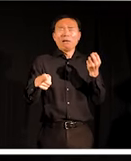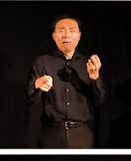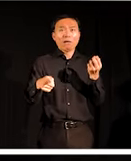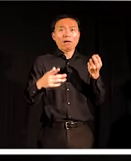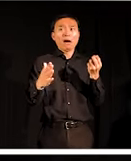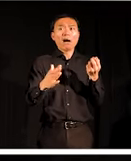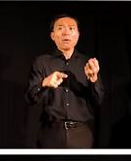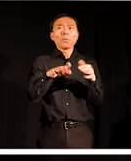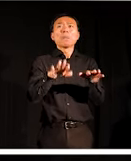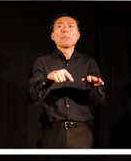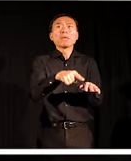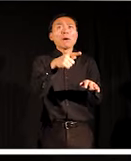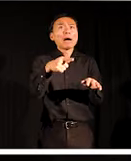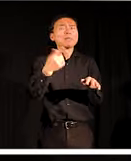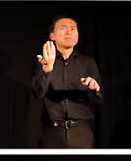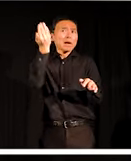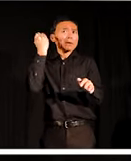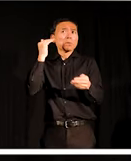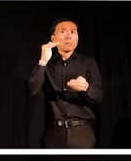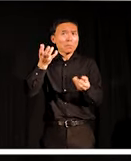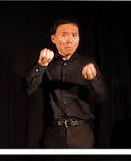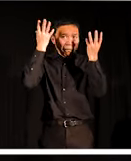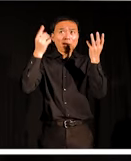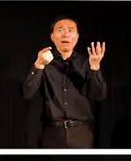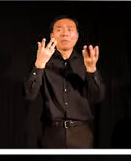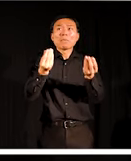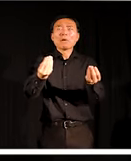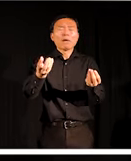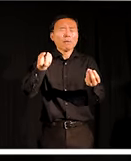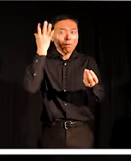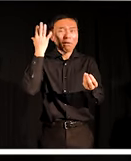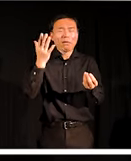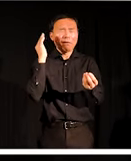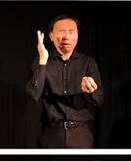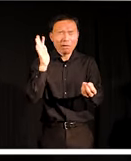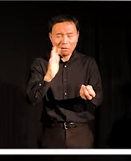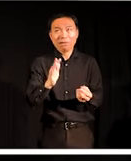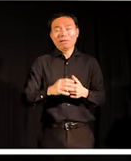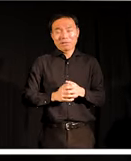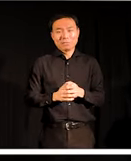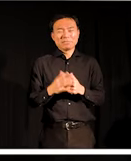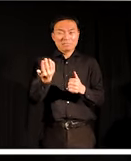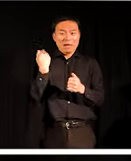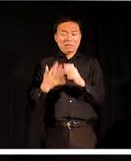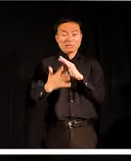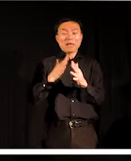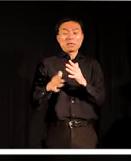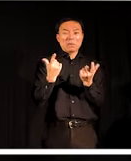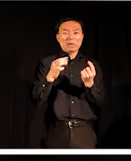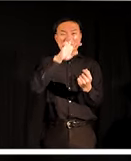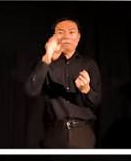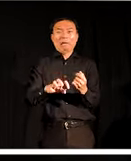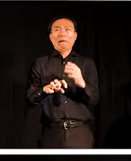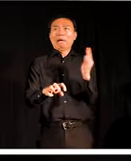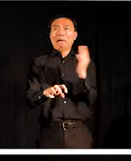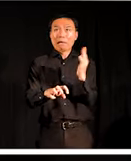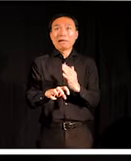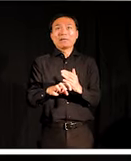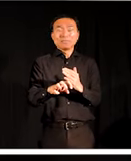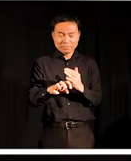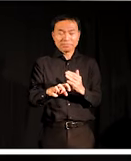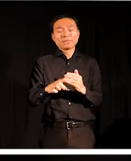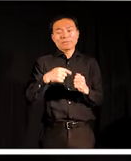た学友たちのことがなかったことになってしまうまたあのような戦争を2度と起こしてはならないという思いから